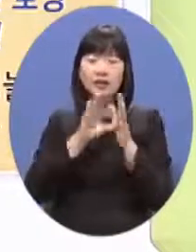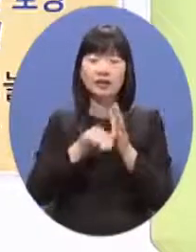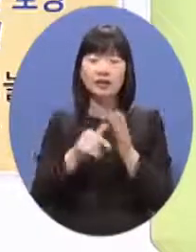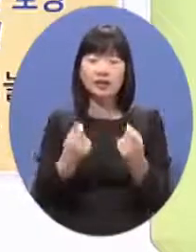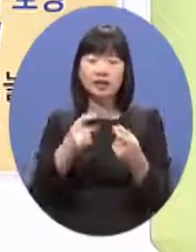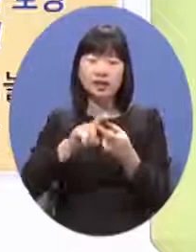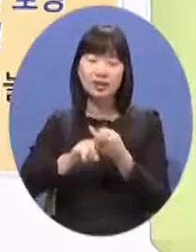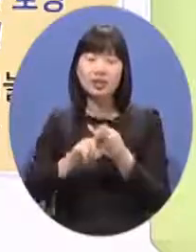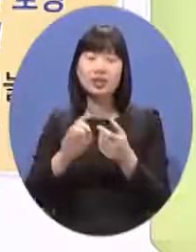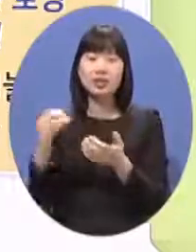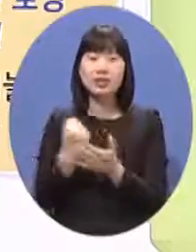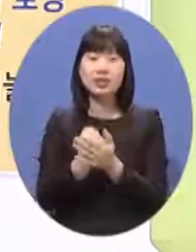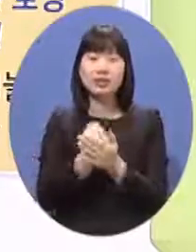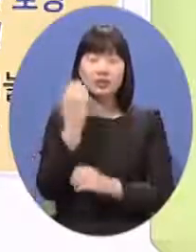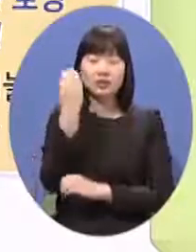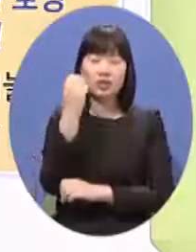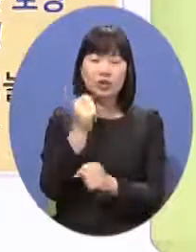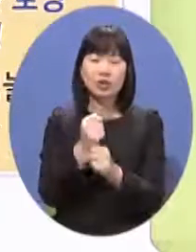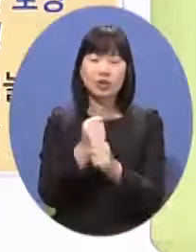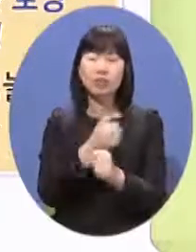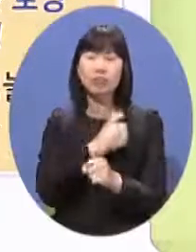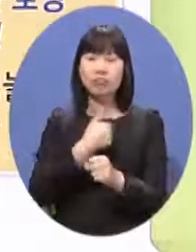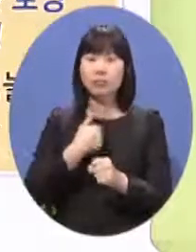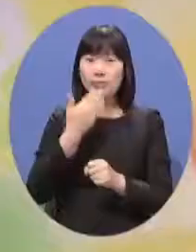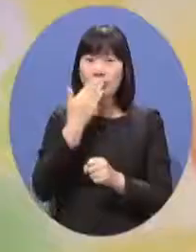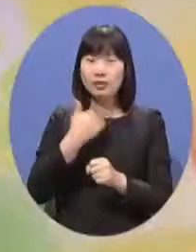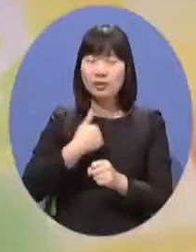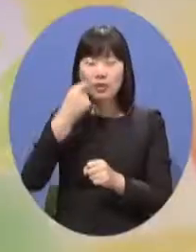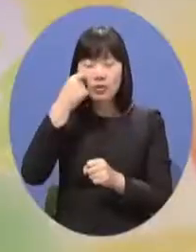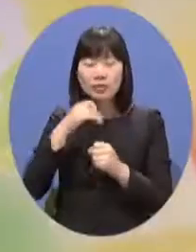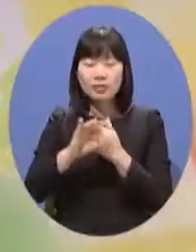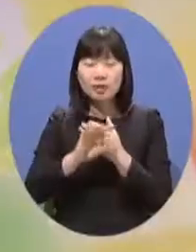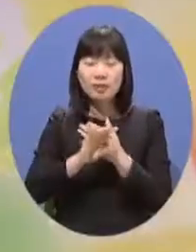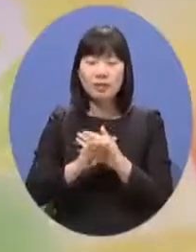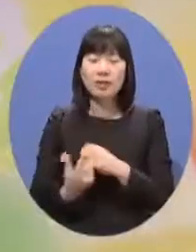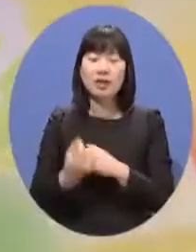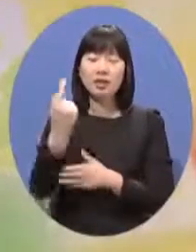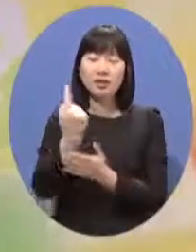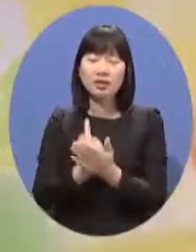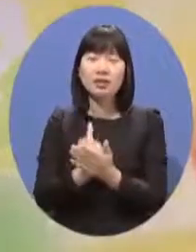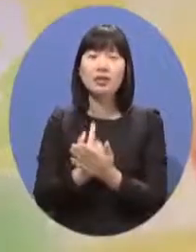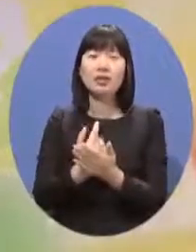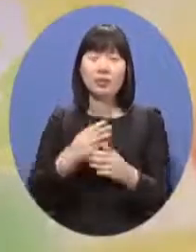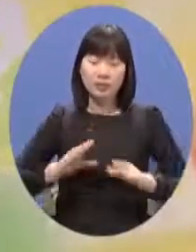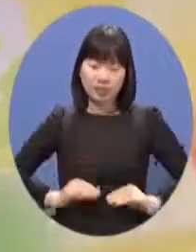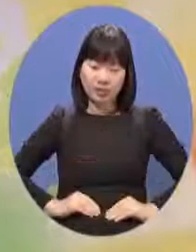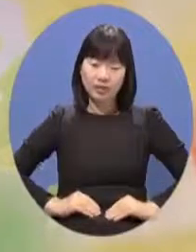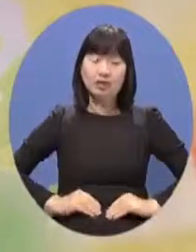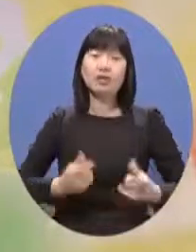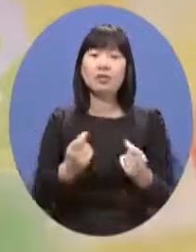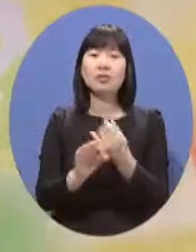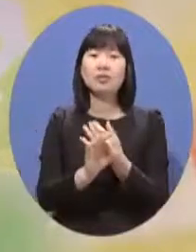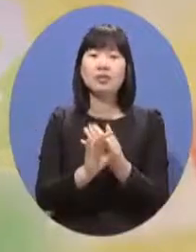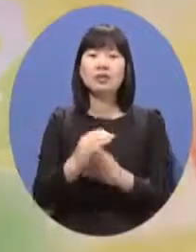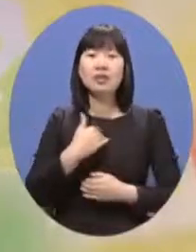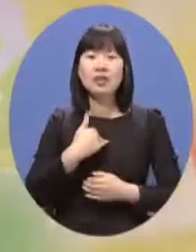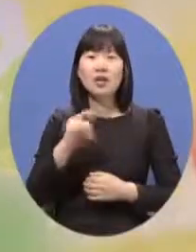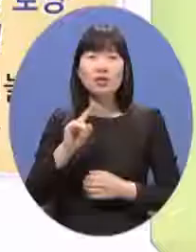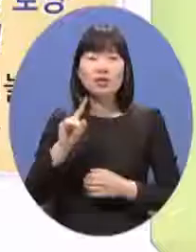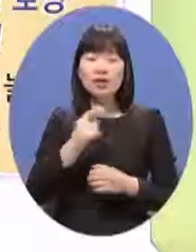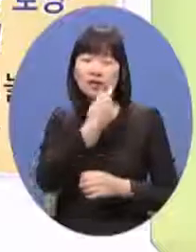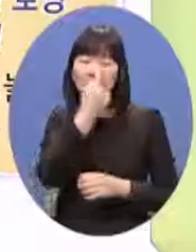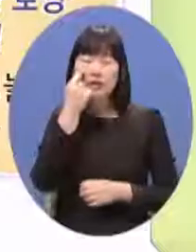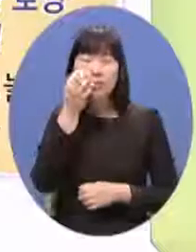이런 관계를 통해서 기초가 형성됩니다. 네. 내가 울면 엄마가 얼른 와서 배고팠어 이렇게 하면은 아 내가 어떤